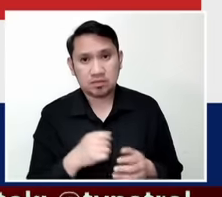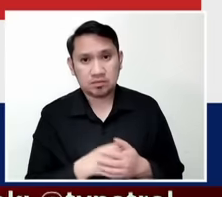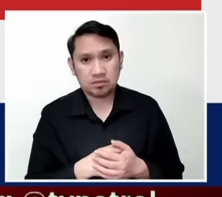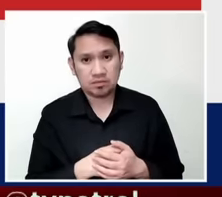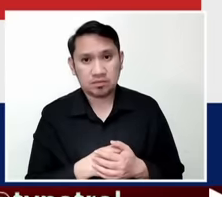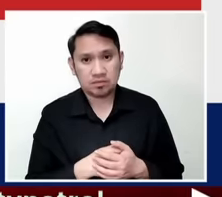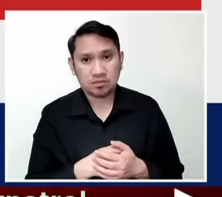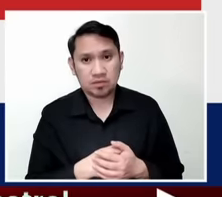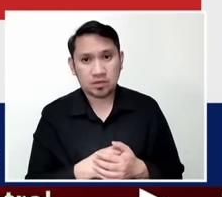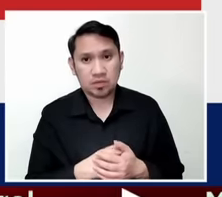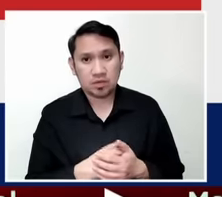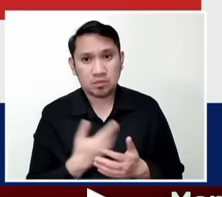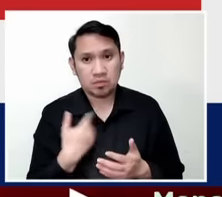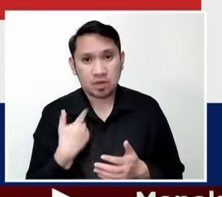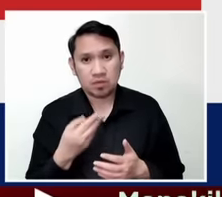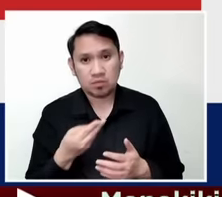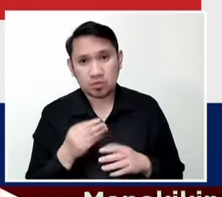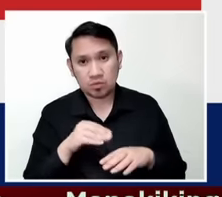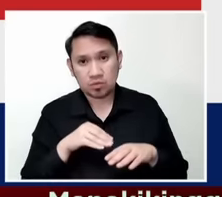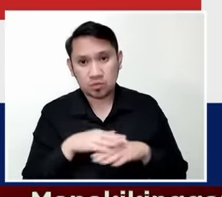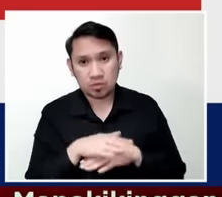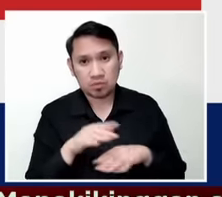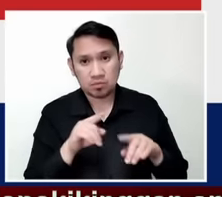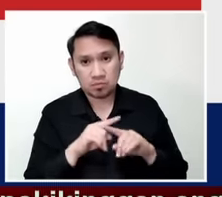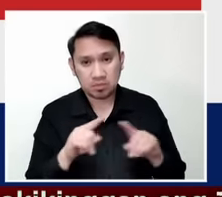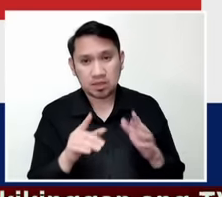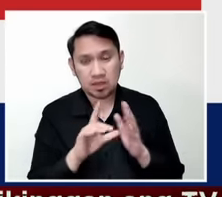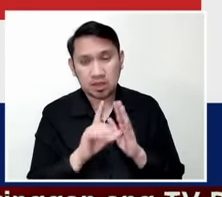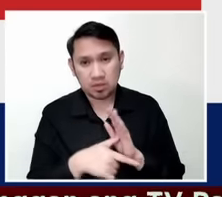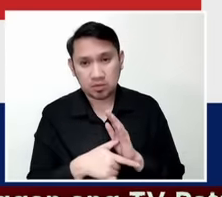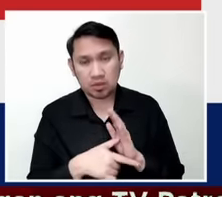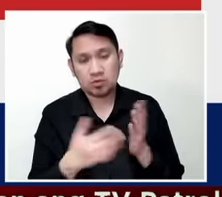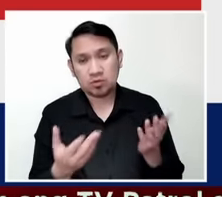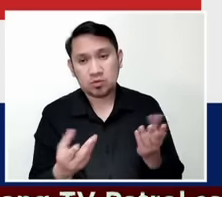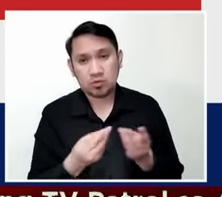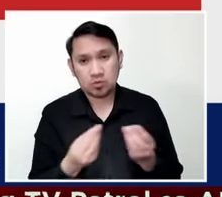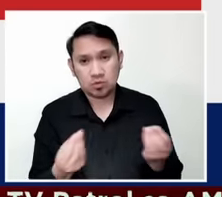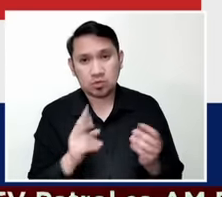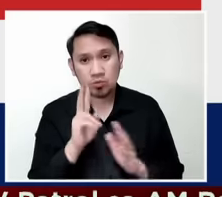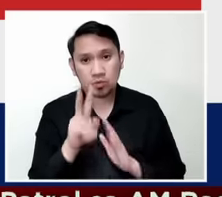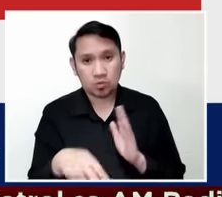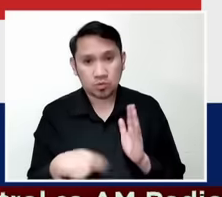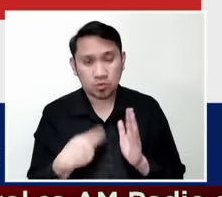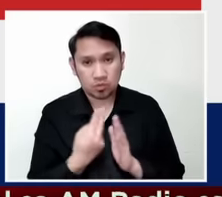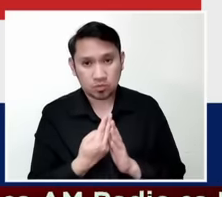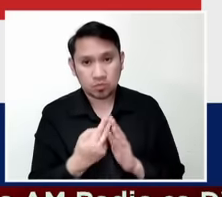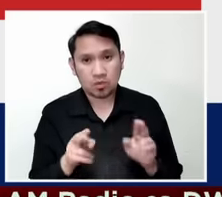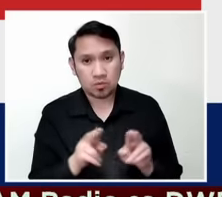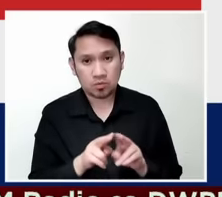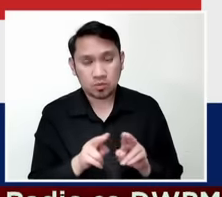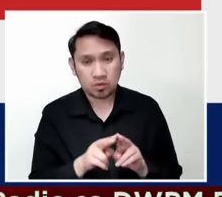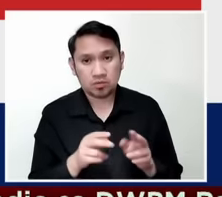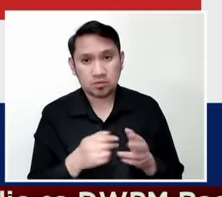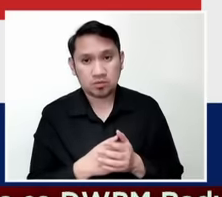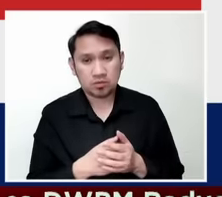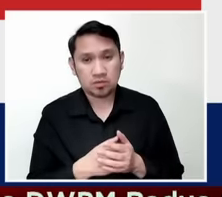Of course, may konting effect yan, but it was recovered. 2 hours, siyang nag-normal. 2:19 p.m.,